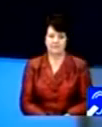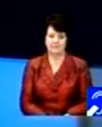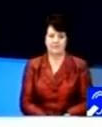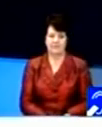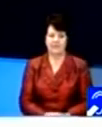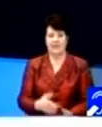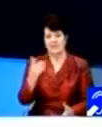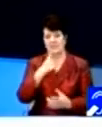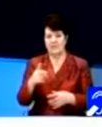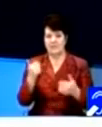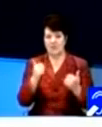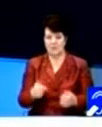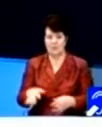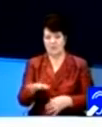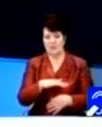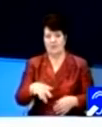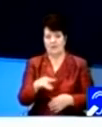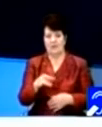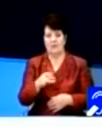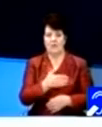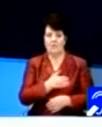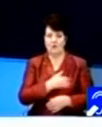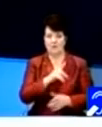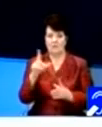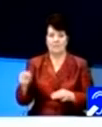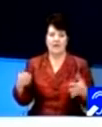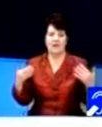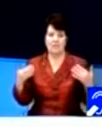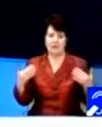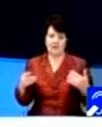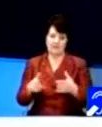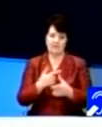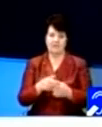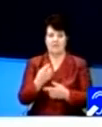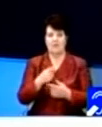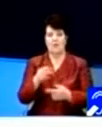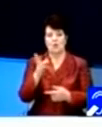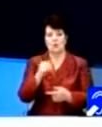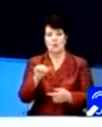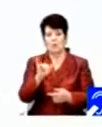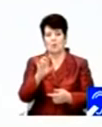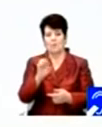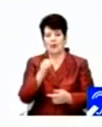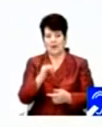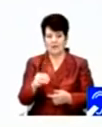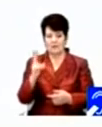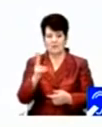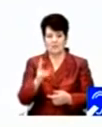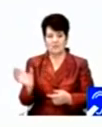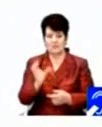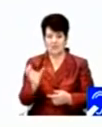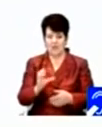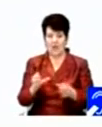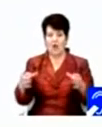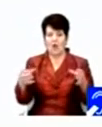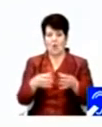Veste bună pentru locuitorii Republicii Moldova care vor să meargă în vacanță sau pentru afaceri în Dubai. Din 20 septembrie, compania de stat Air